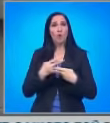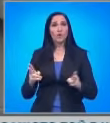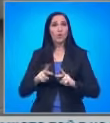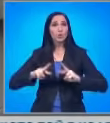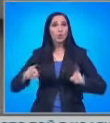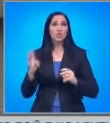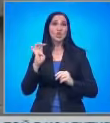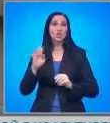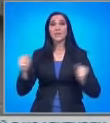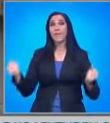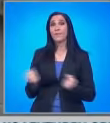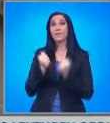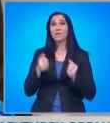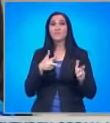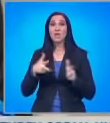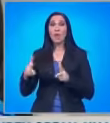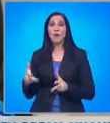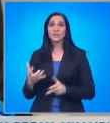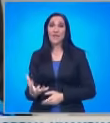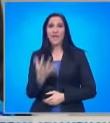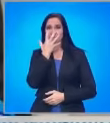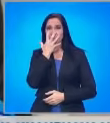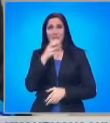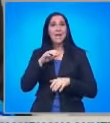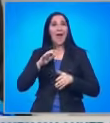40 интензивни легла с респиратори.